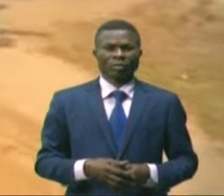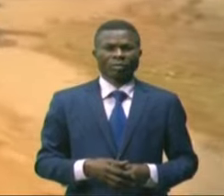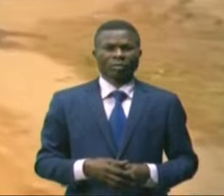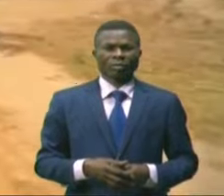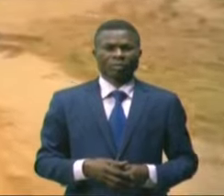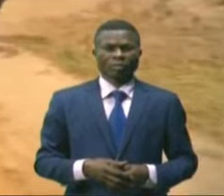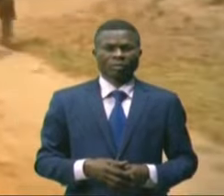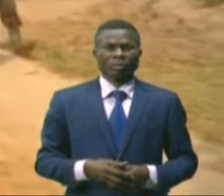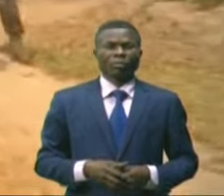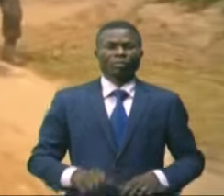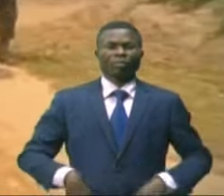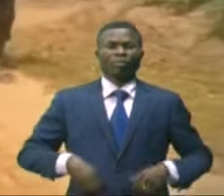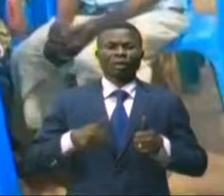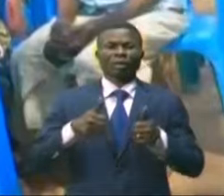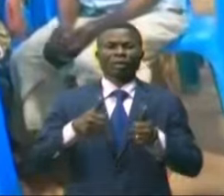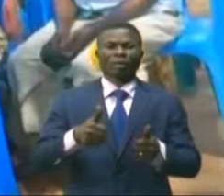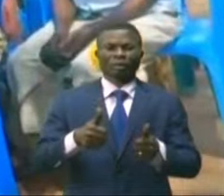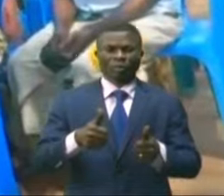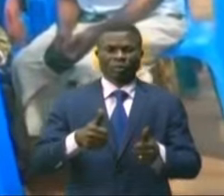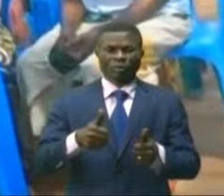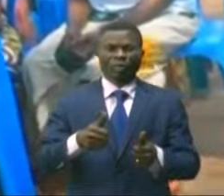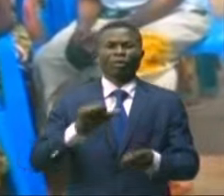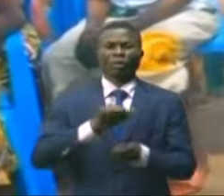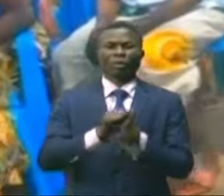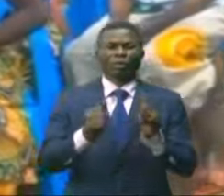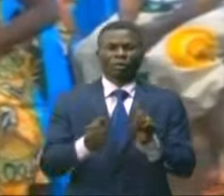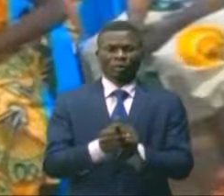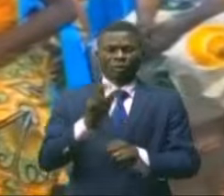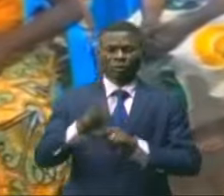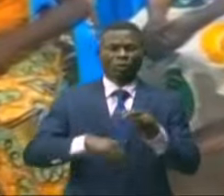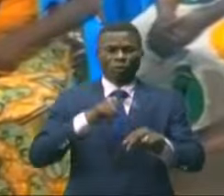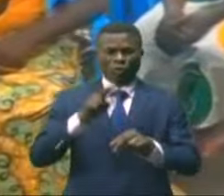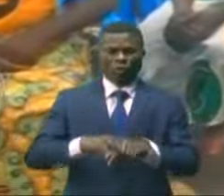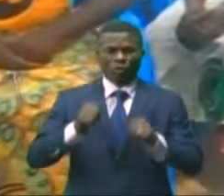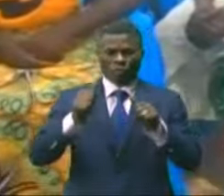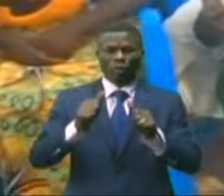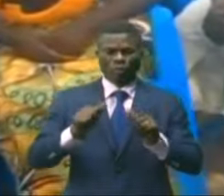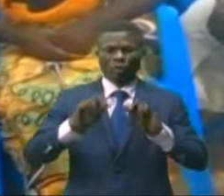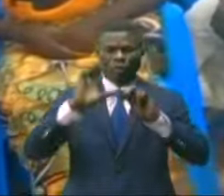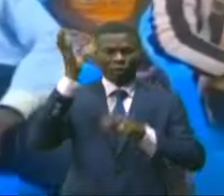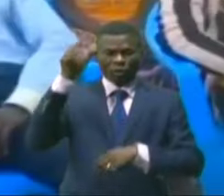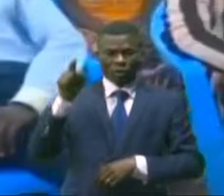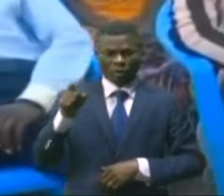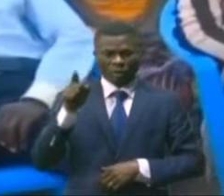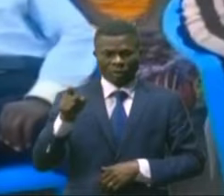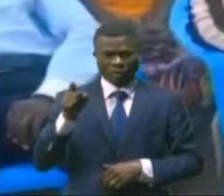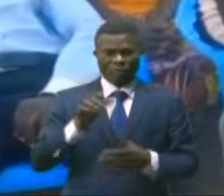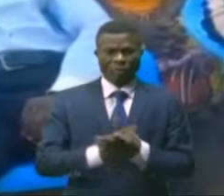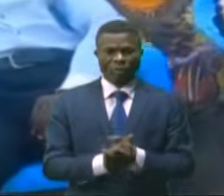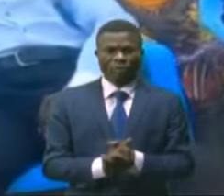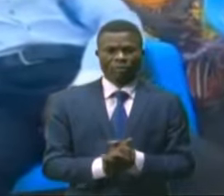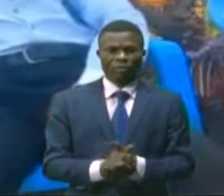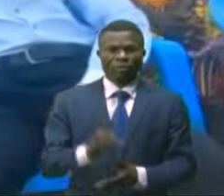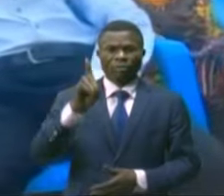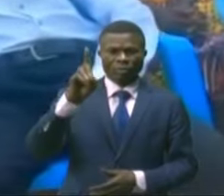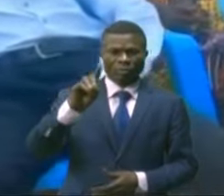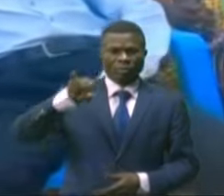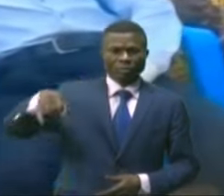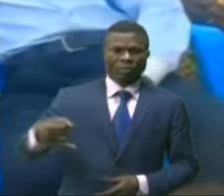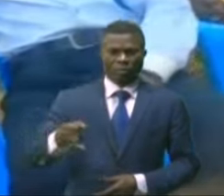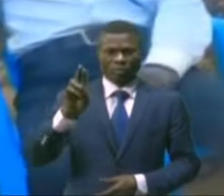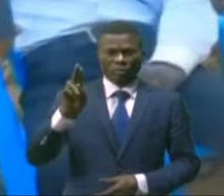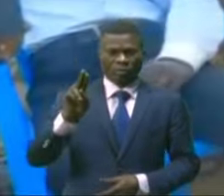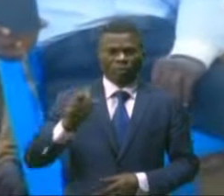La vie reprend progressivement son cours normal dans le groupement Djoupakagna, en chaufferie de Zalour d'Ouganda et celui